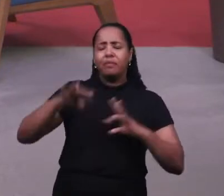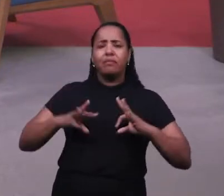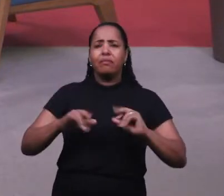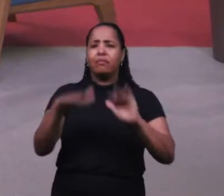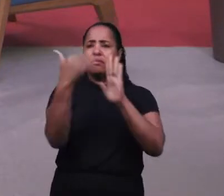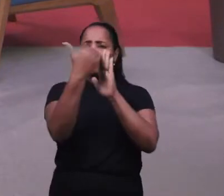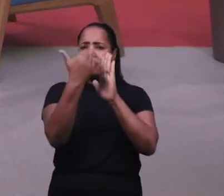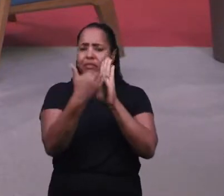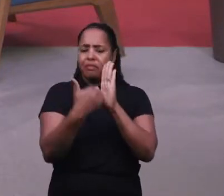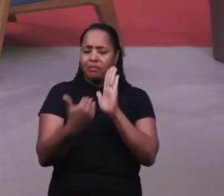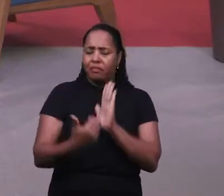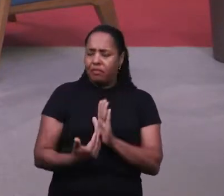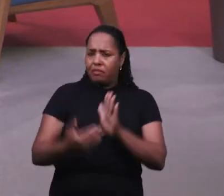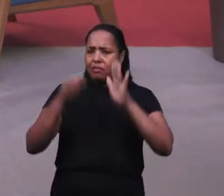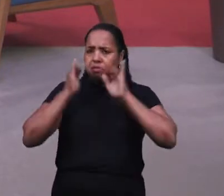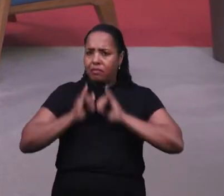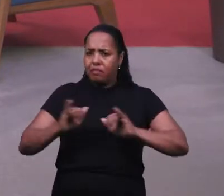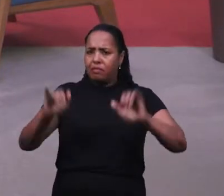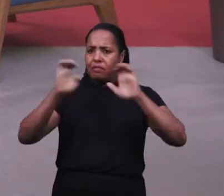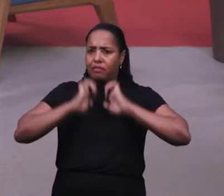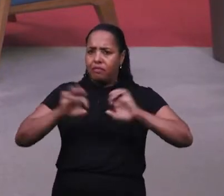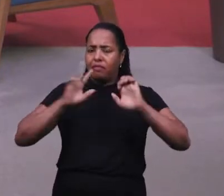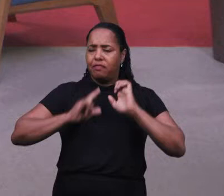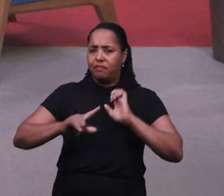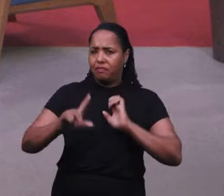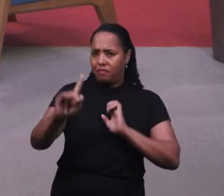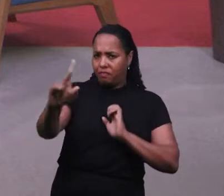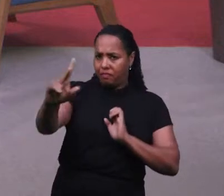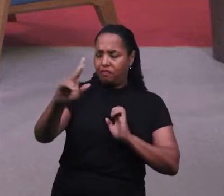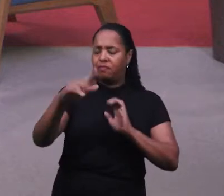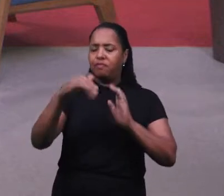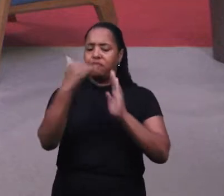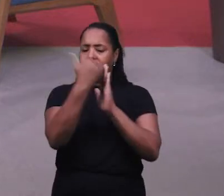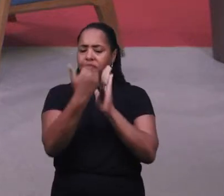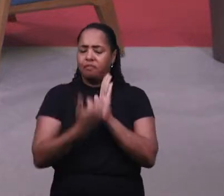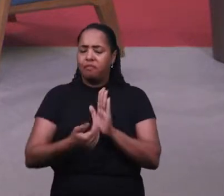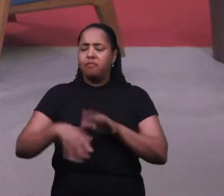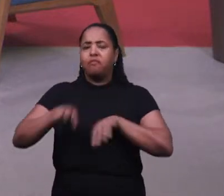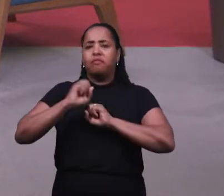Et nous rappelons toujours que dans toutes les éditions de la formation en annonçant l'évangile